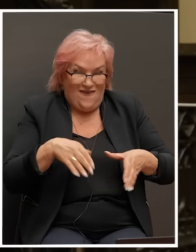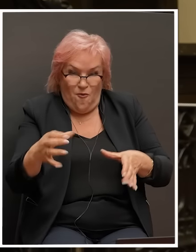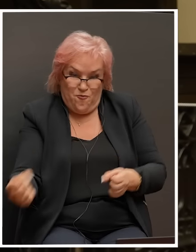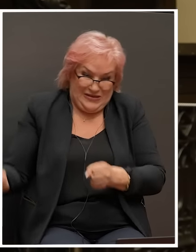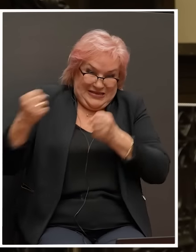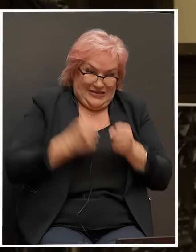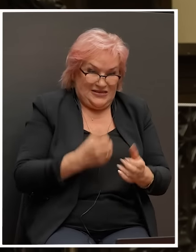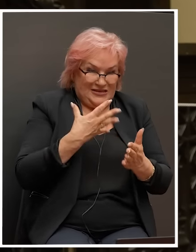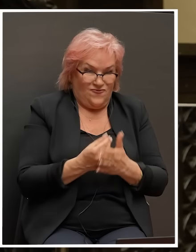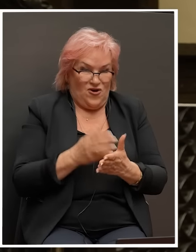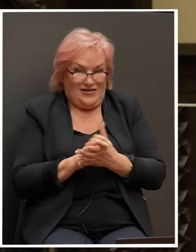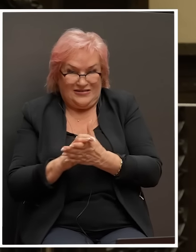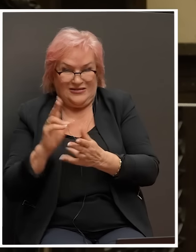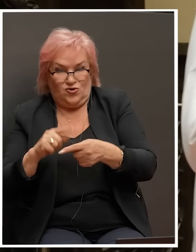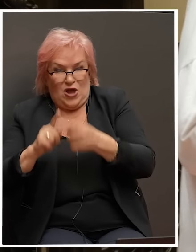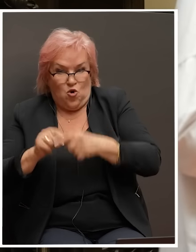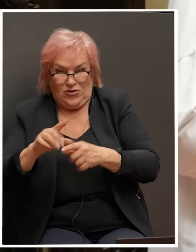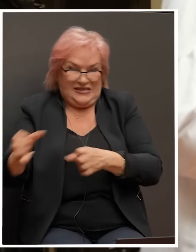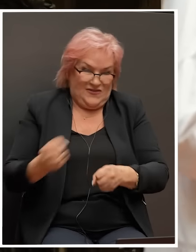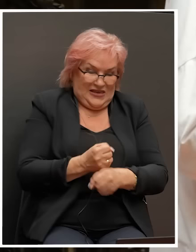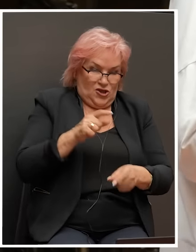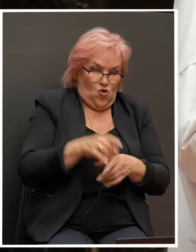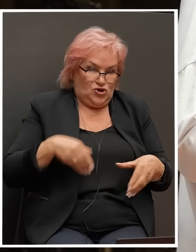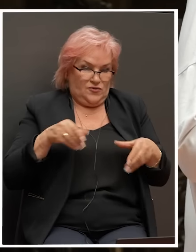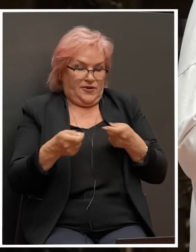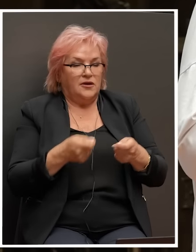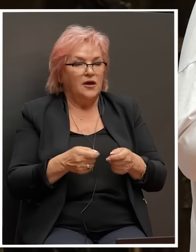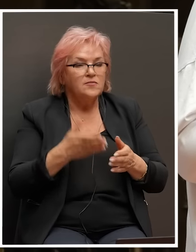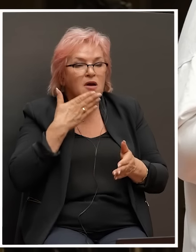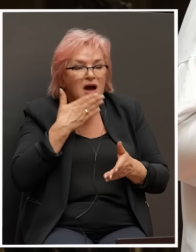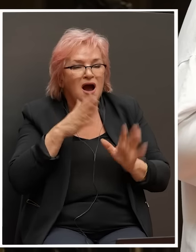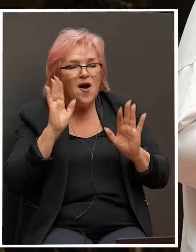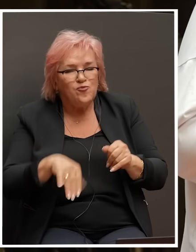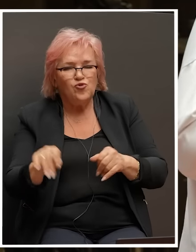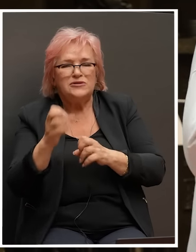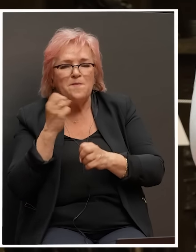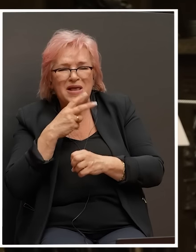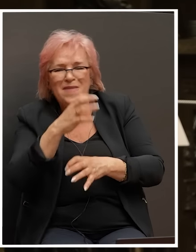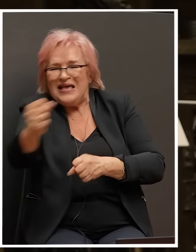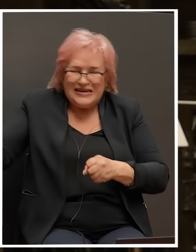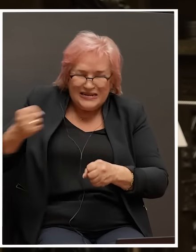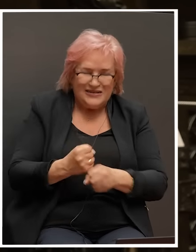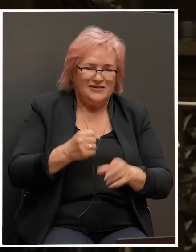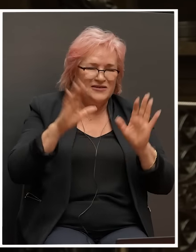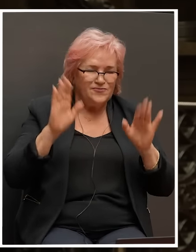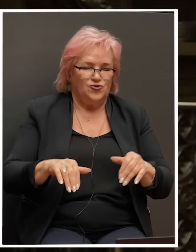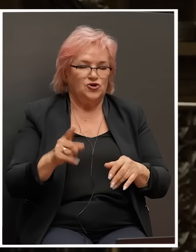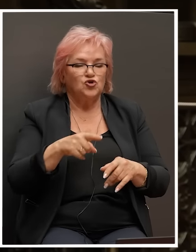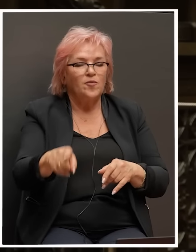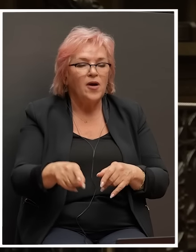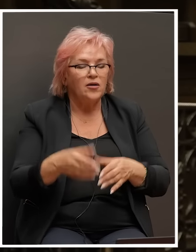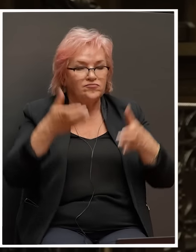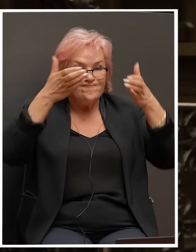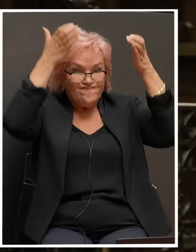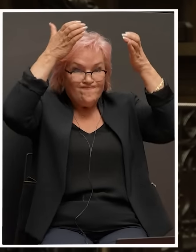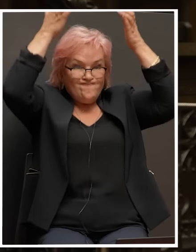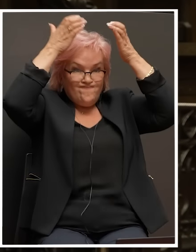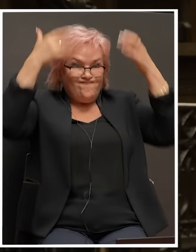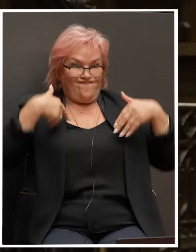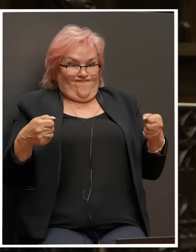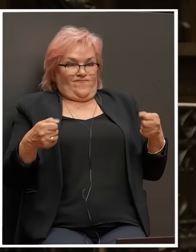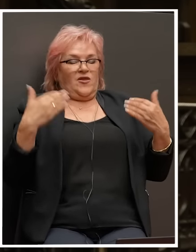престол. Хоть кто-нибудь из родственников должен был сидеть, потому что даже если хоть какой-нибудь заваляющийся племешок на себя к папскую тиару